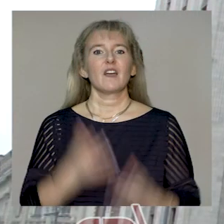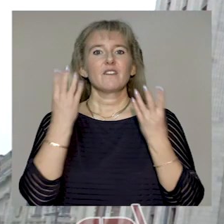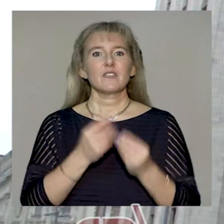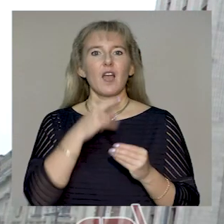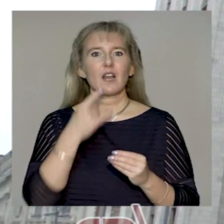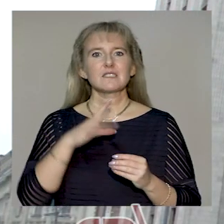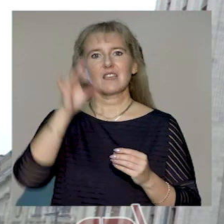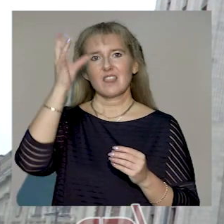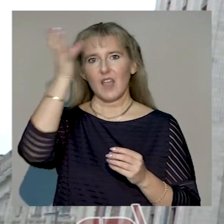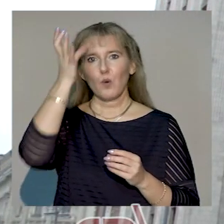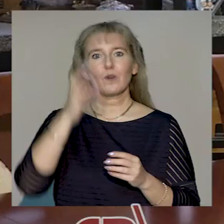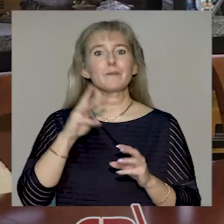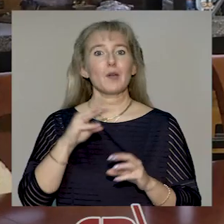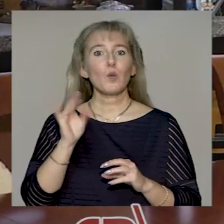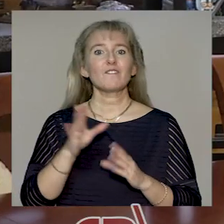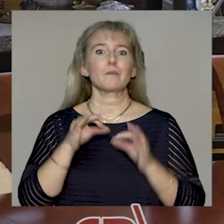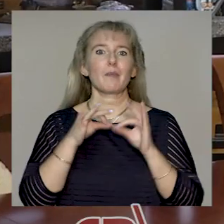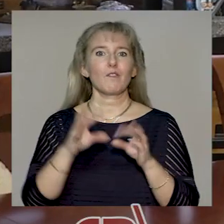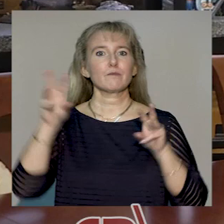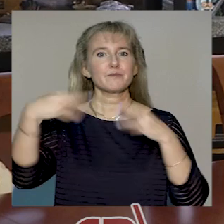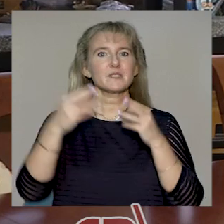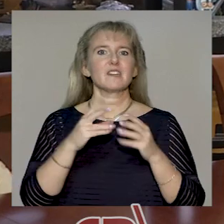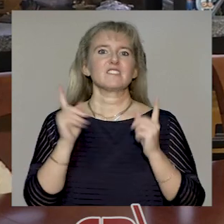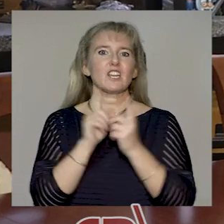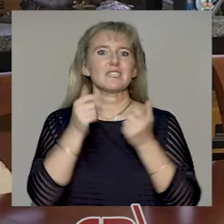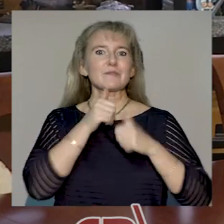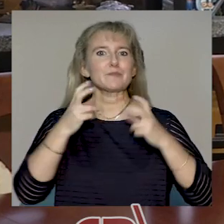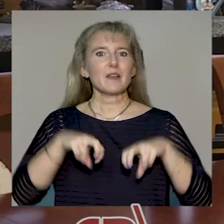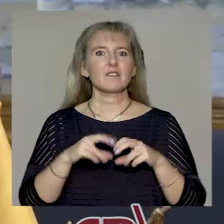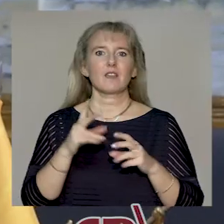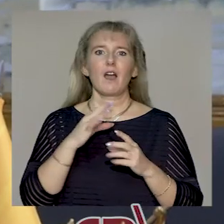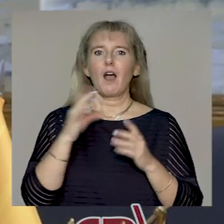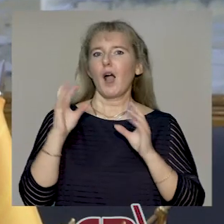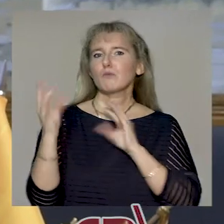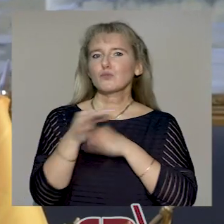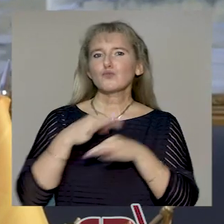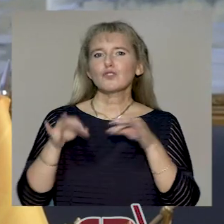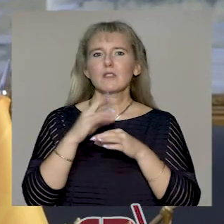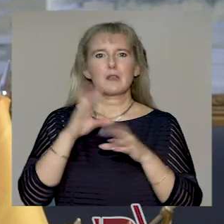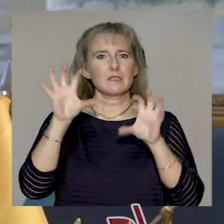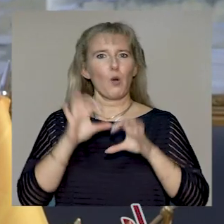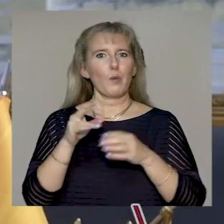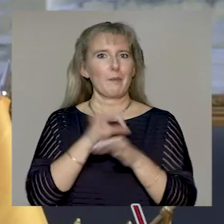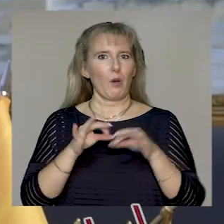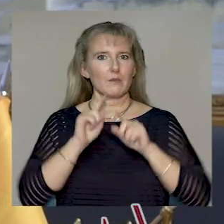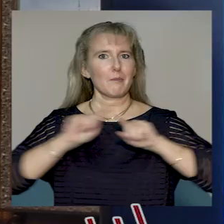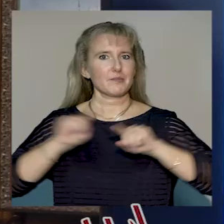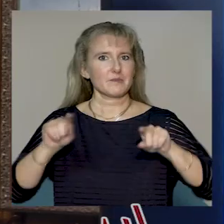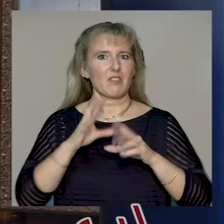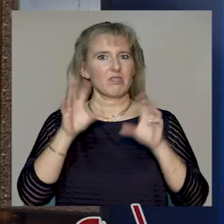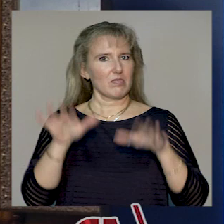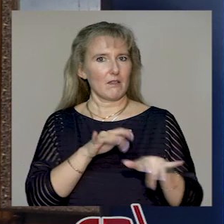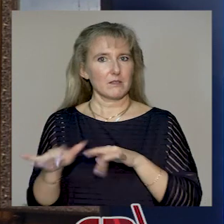В День российской науки Сергей Миронов провел онлайн-встречу с экспертами для обсуждения резонансного законопроекта о